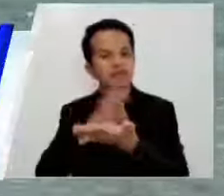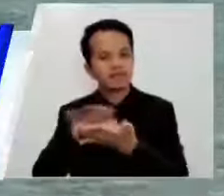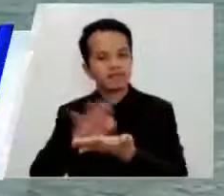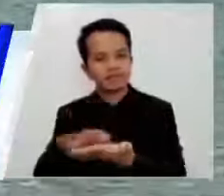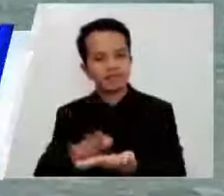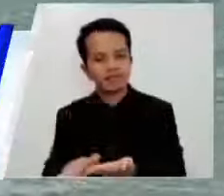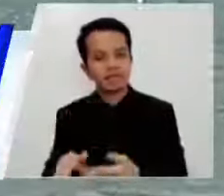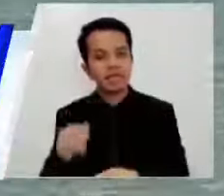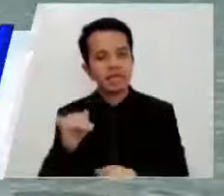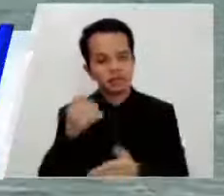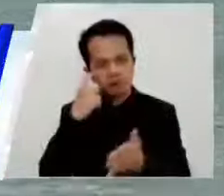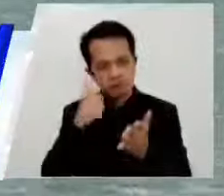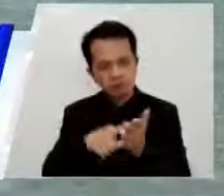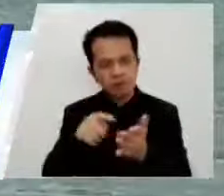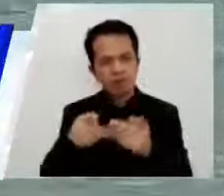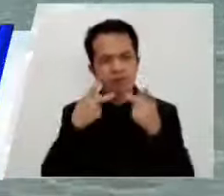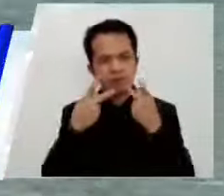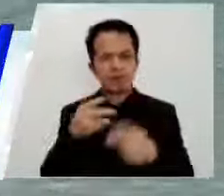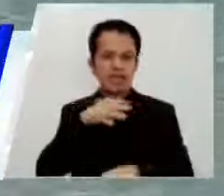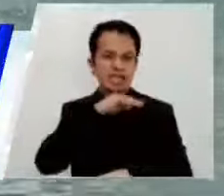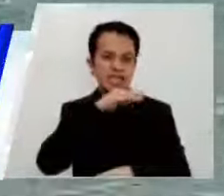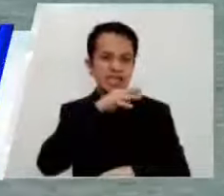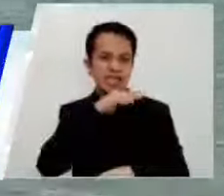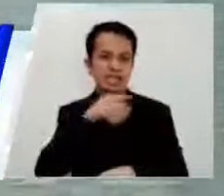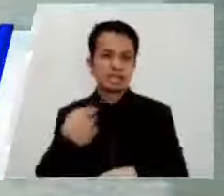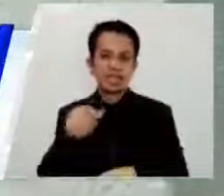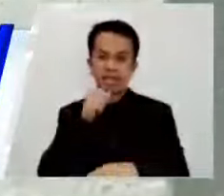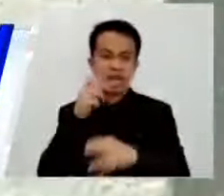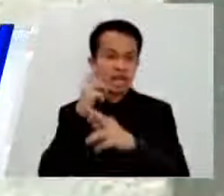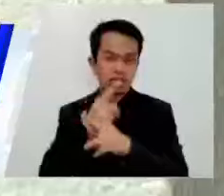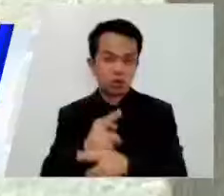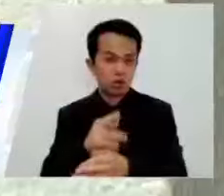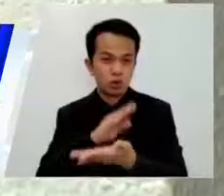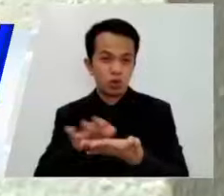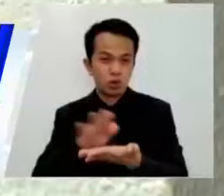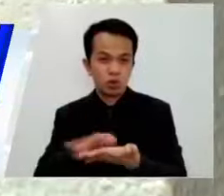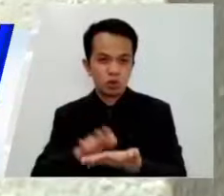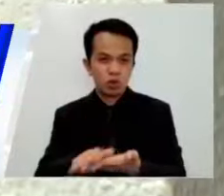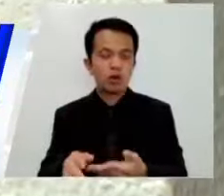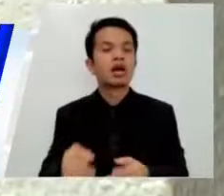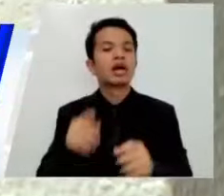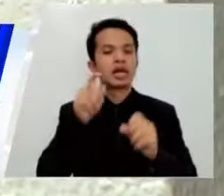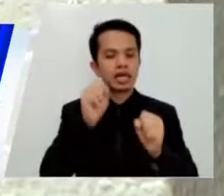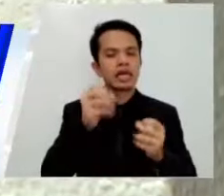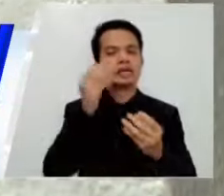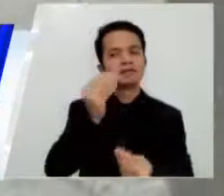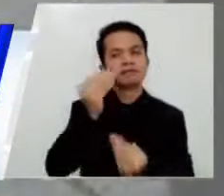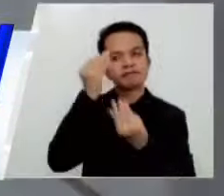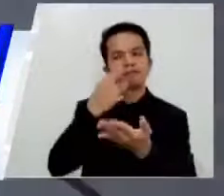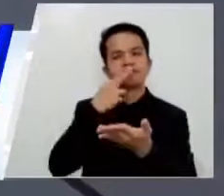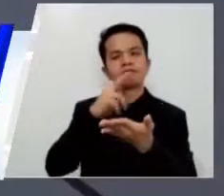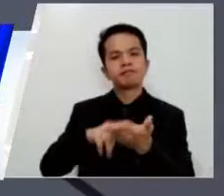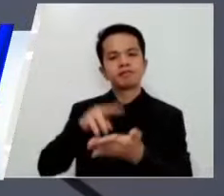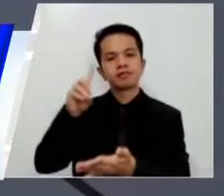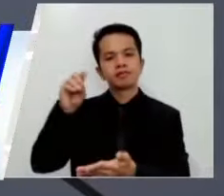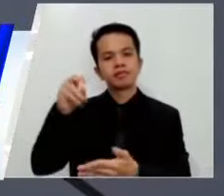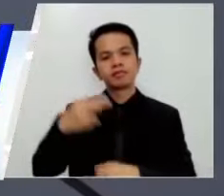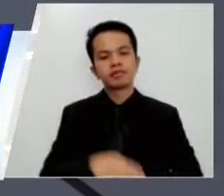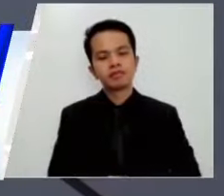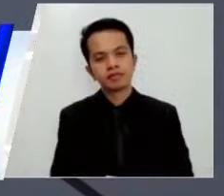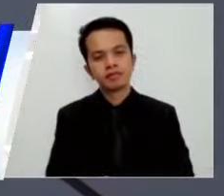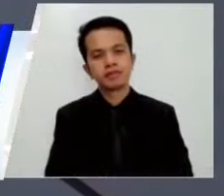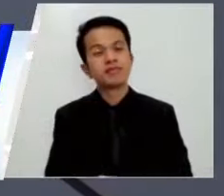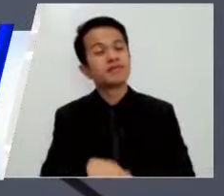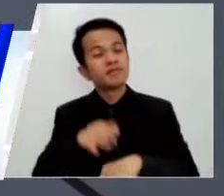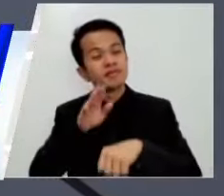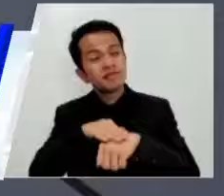mga public pool na marumi at di regular na nililinis, maaari itong i-report sa DOH. Paalala rin ng